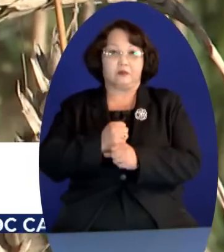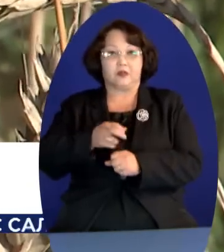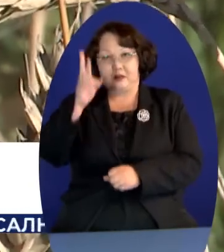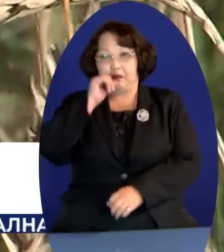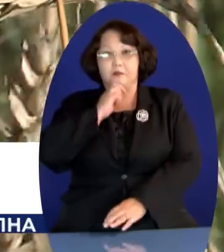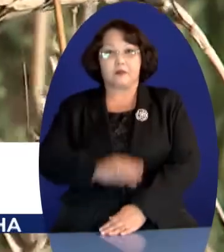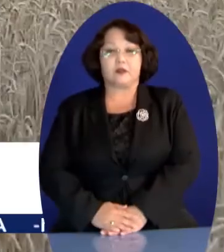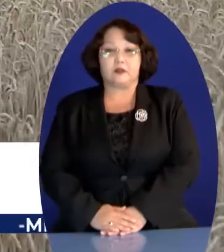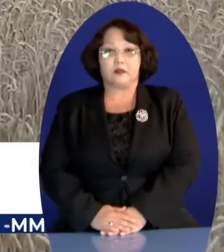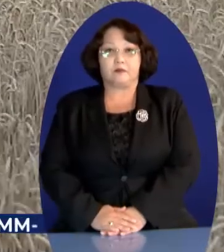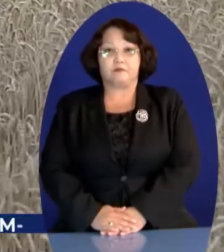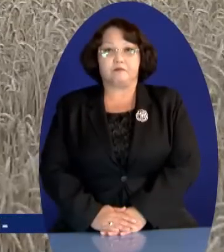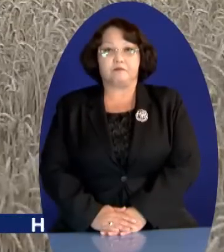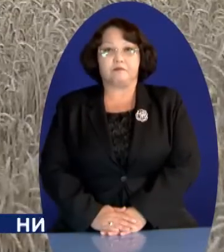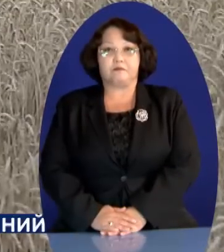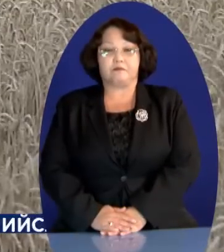амнаас мэдээллээ.